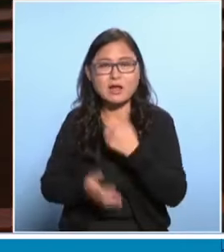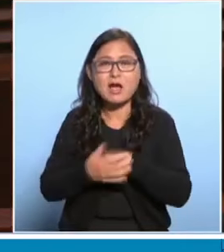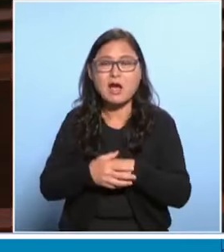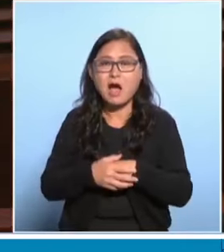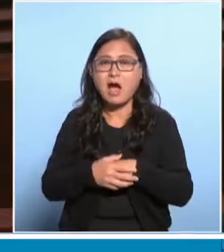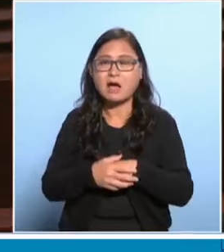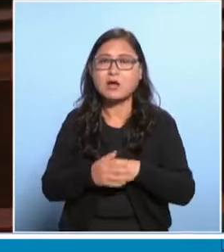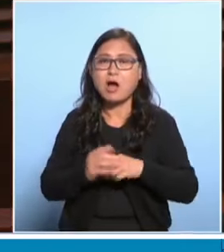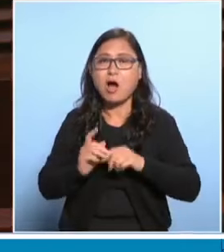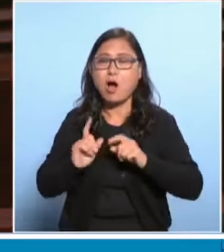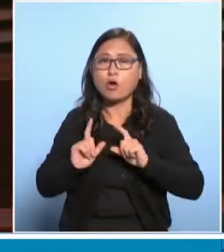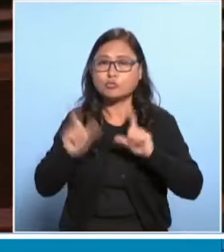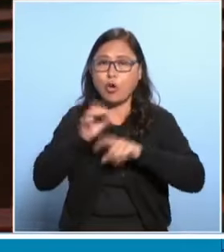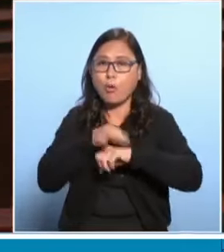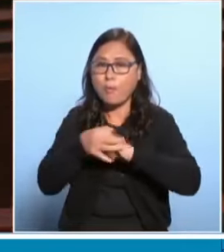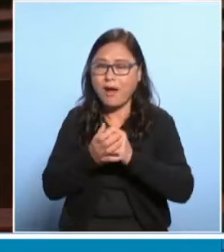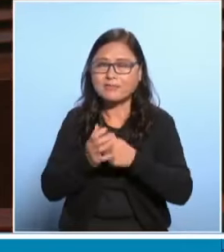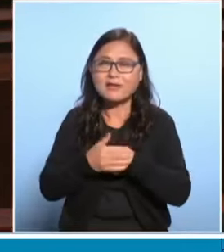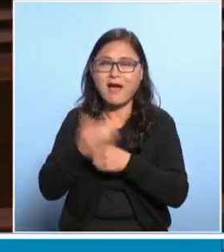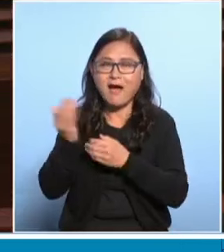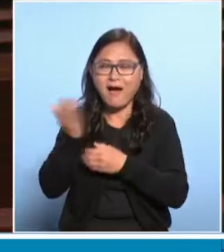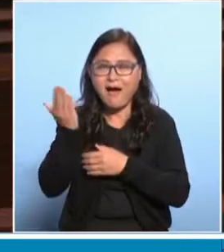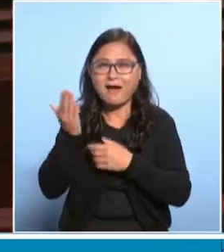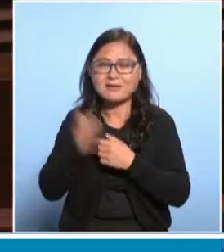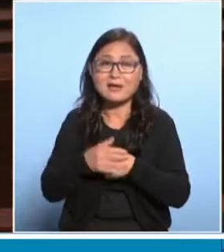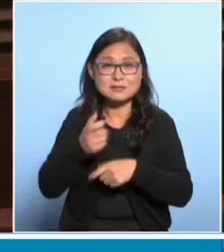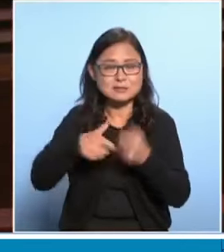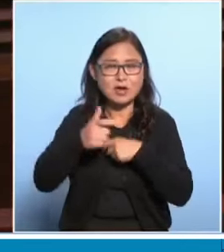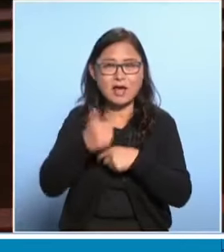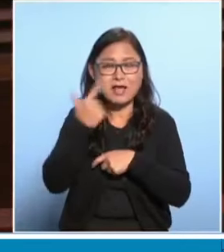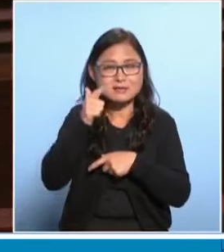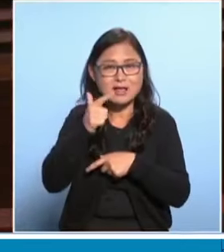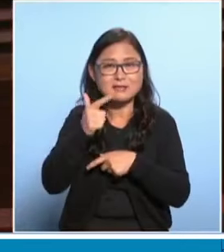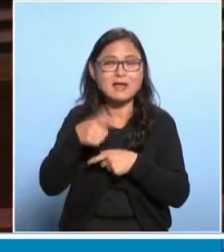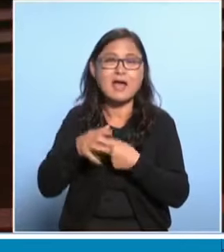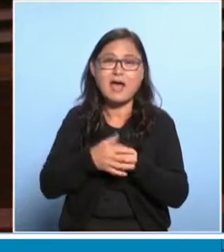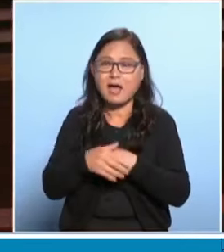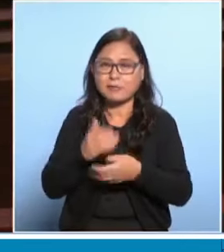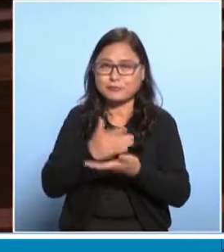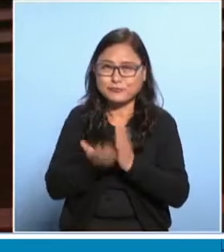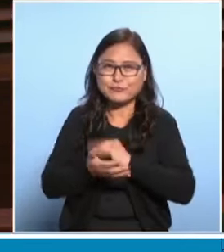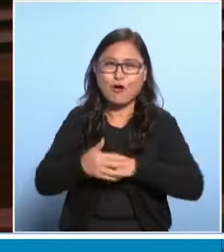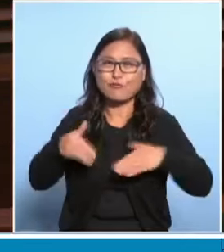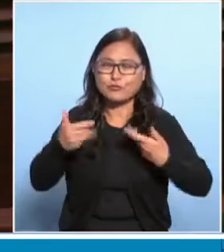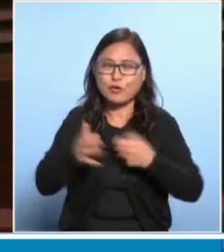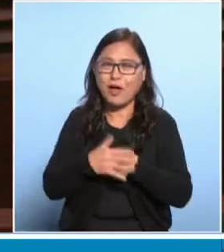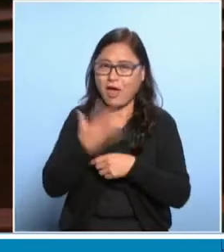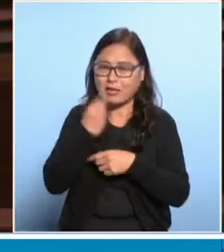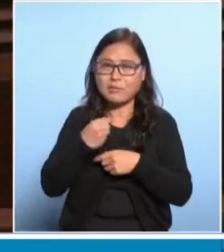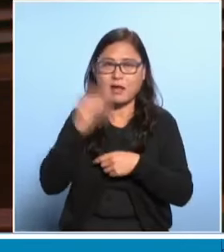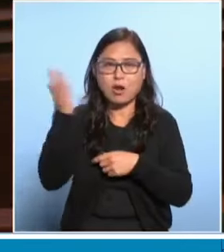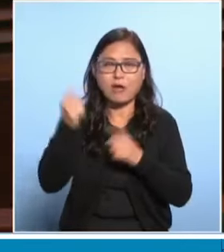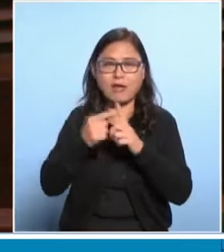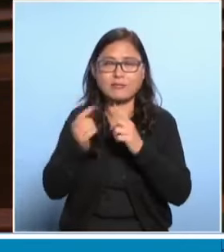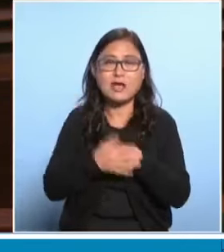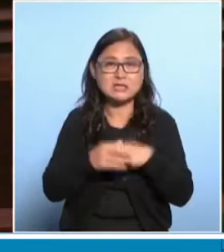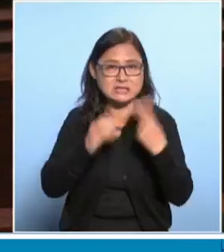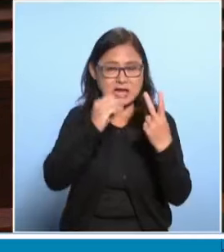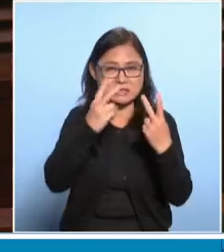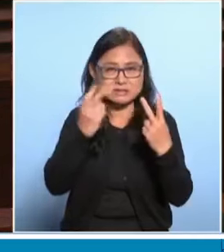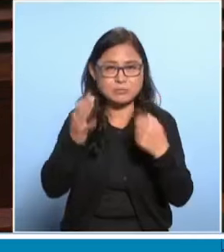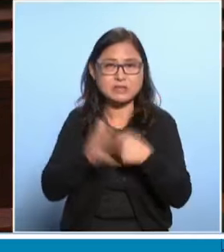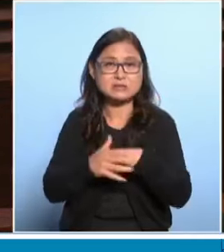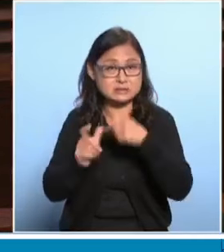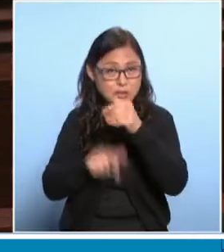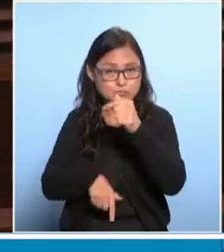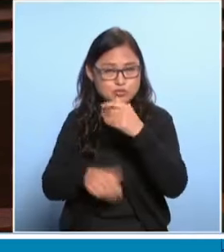市場是推出新穎的旅遊產品，吸引旅客訪港。旅發局亦都在2023年10月